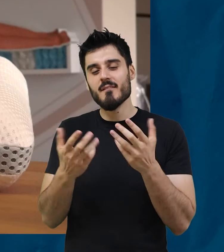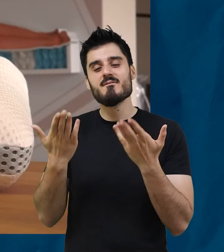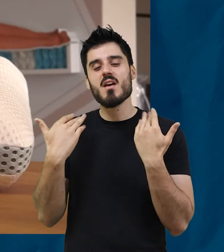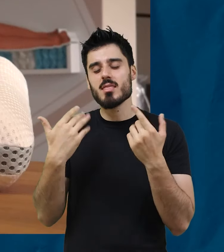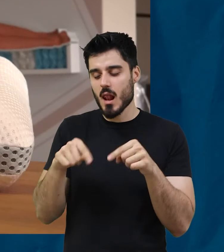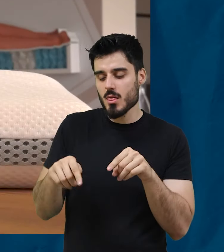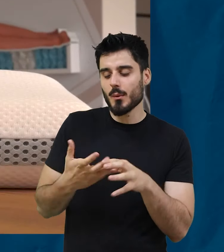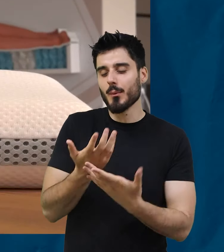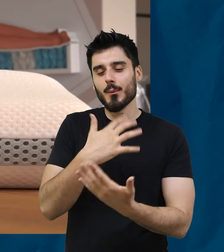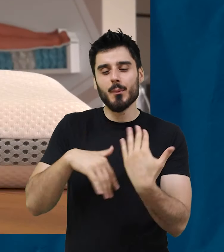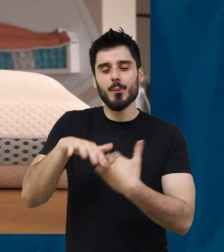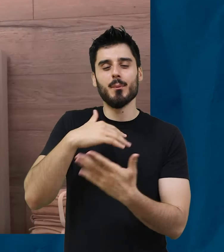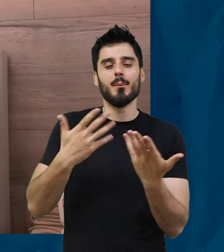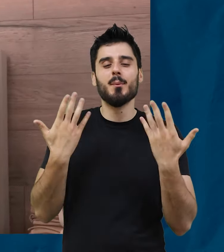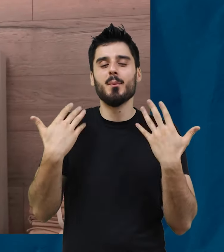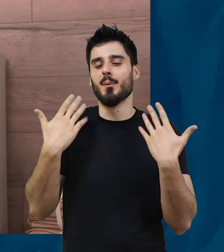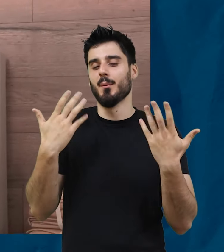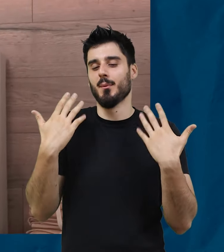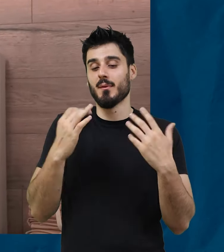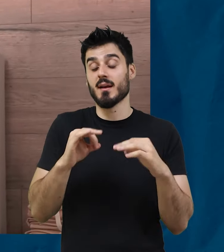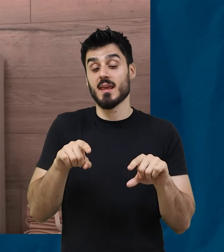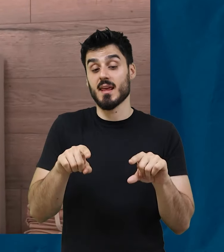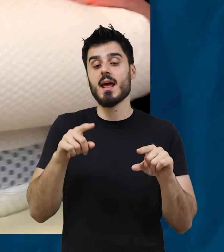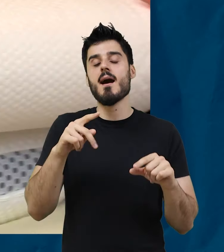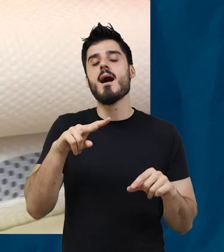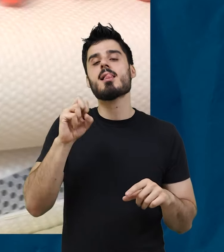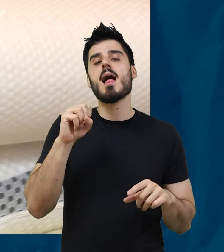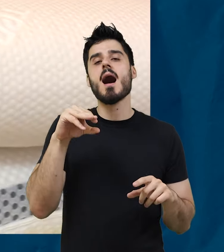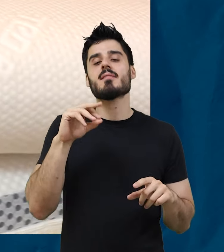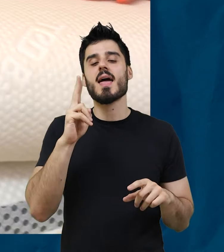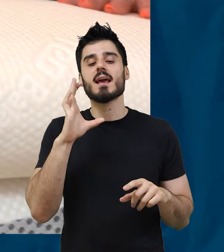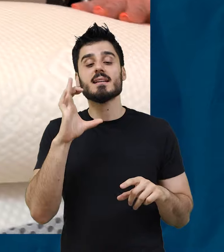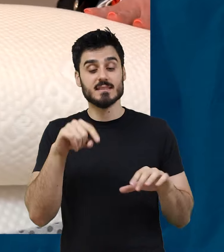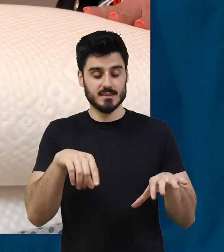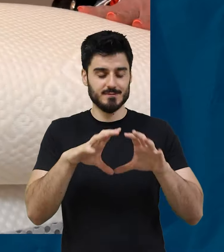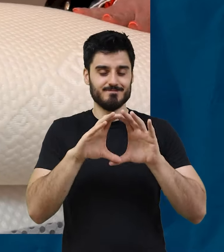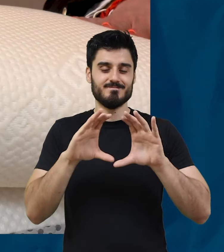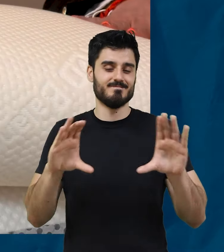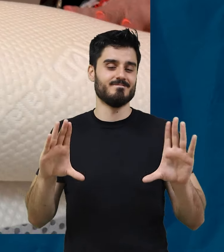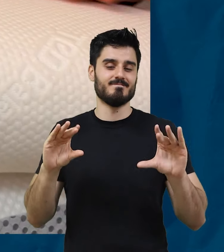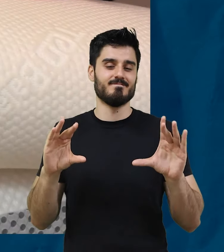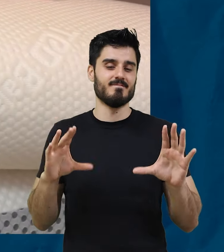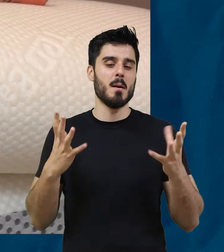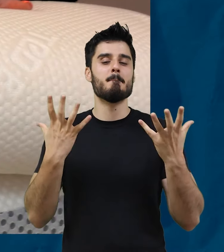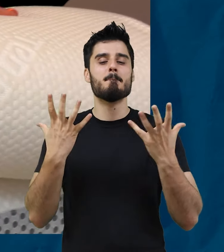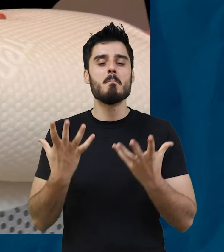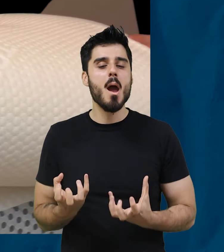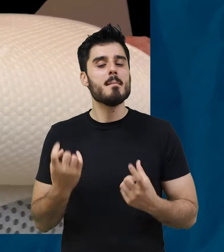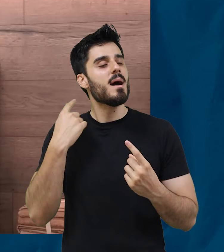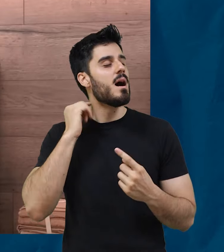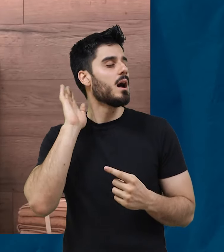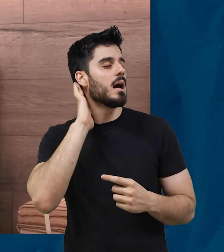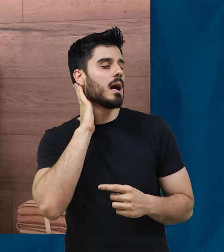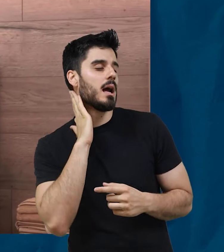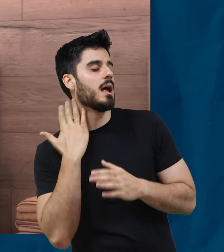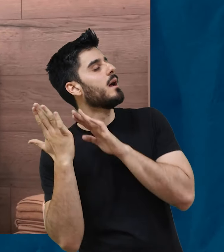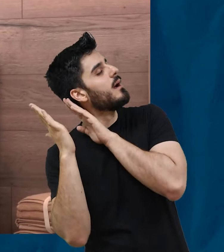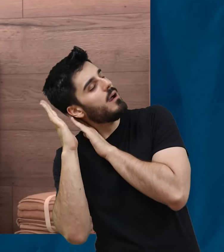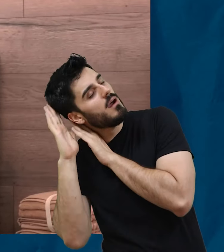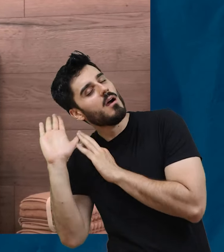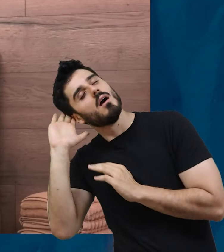отстрани. И възглавница от латекс поема извивките на главата и създава един